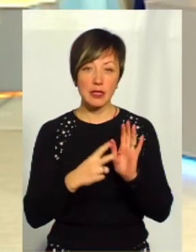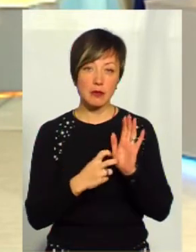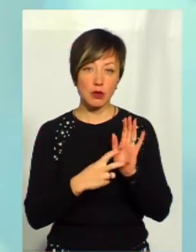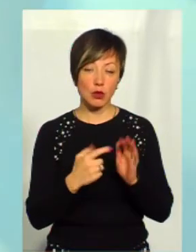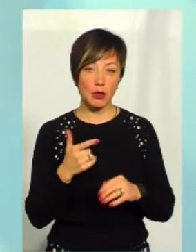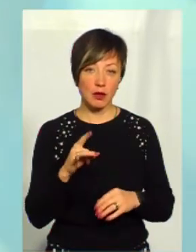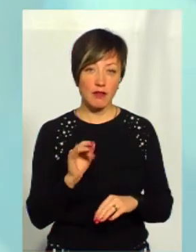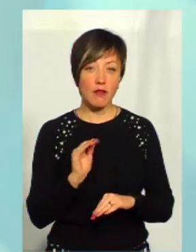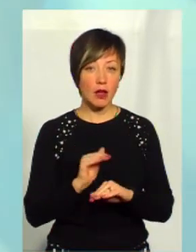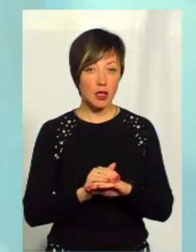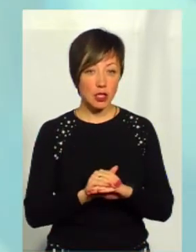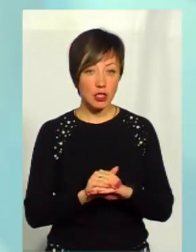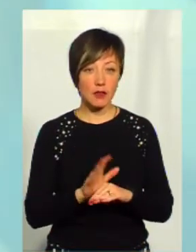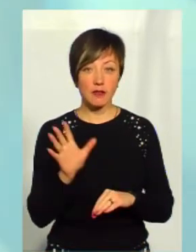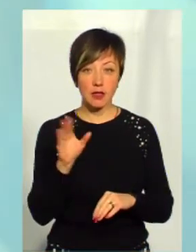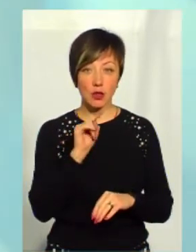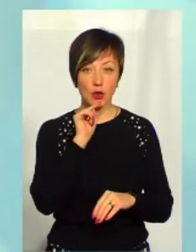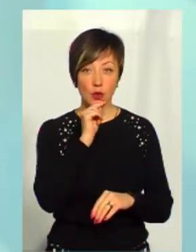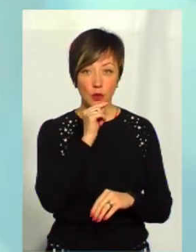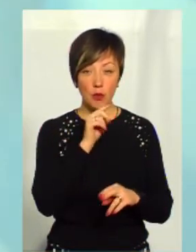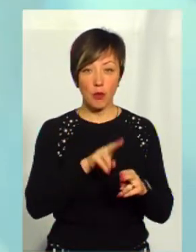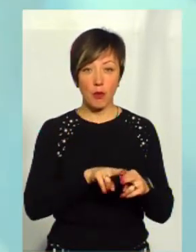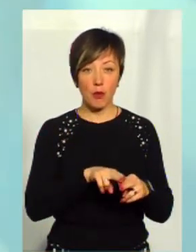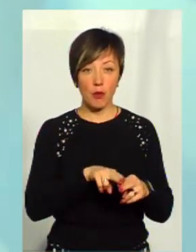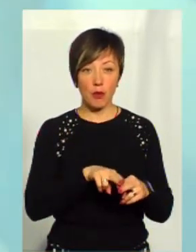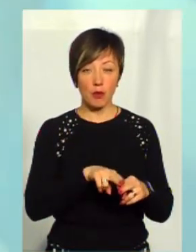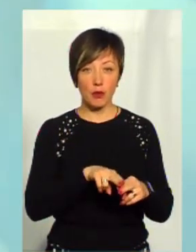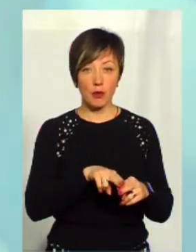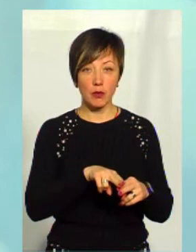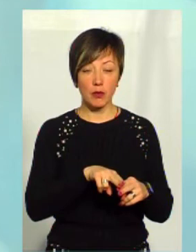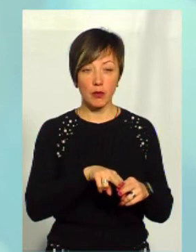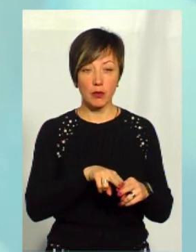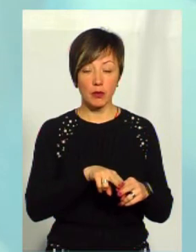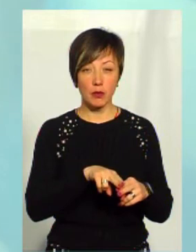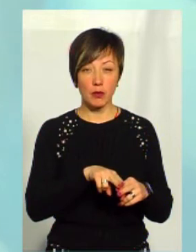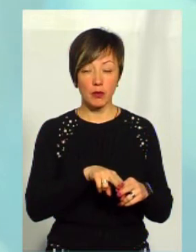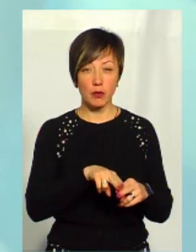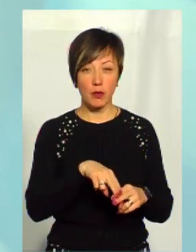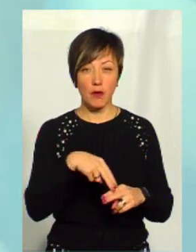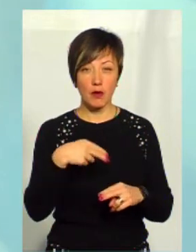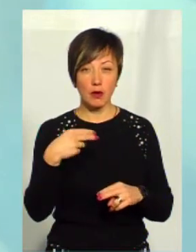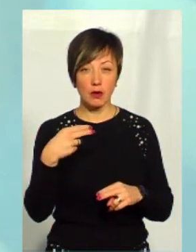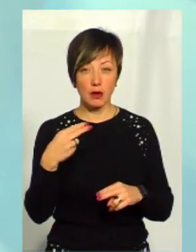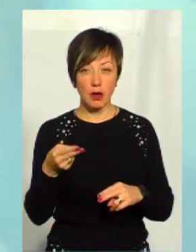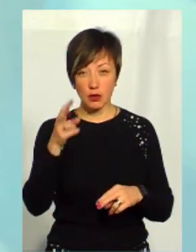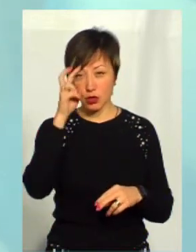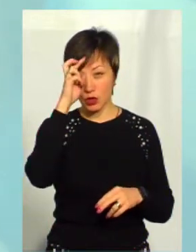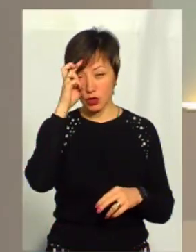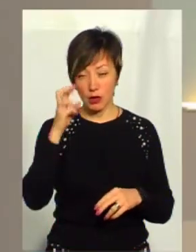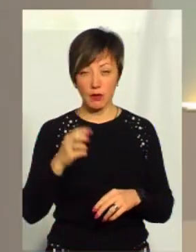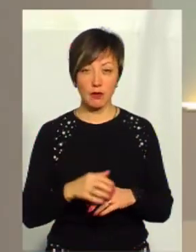гривень. Тобто, фактично, все зекономлено, поверталося потім, зекономлені кошти житлової субсидії поверталися в